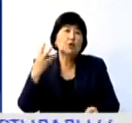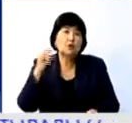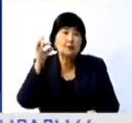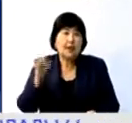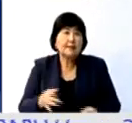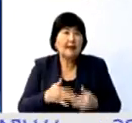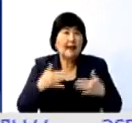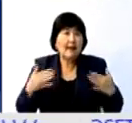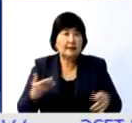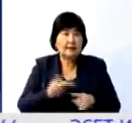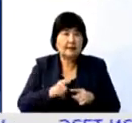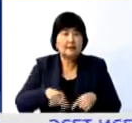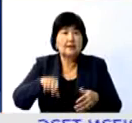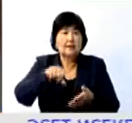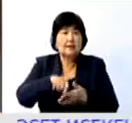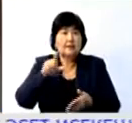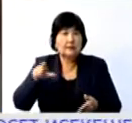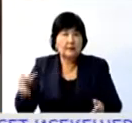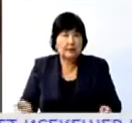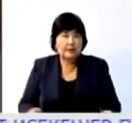21,3%-ға артық дейді құзырлы орган өкілдері.